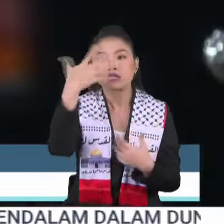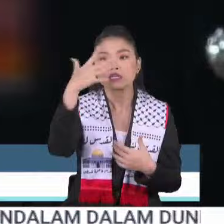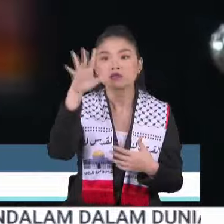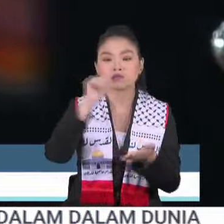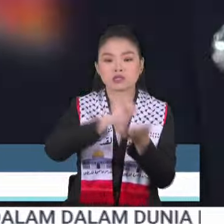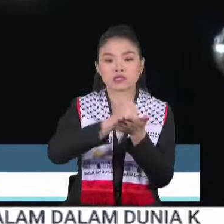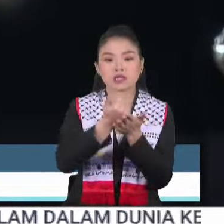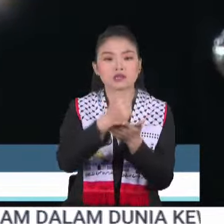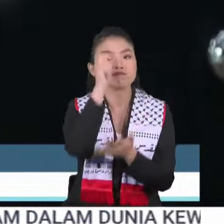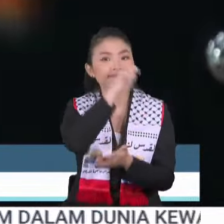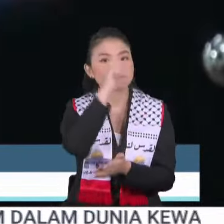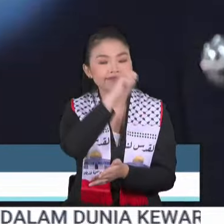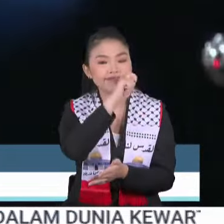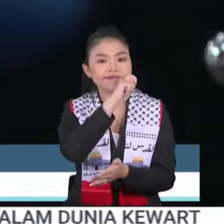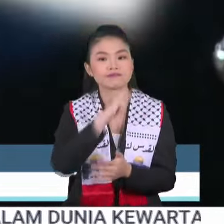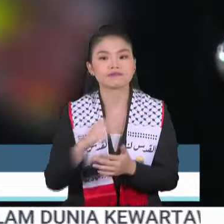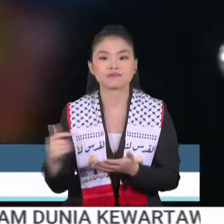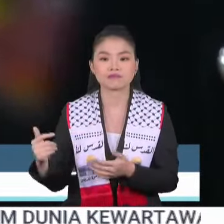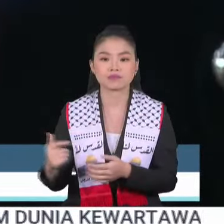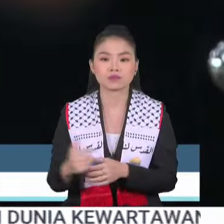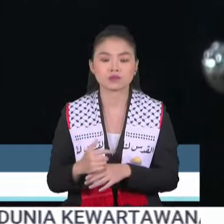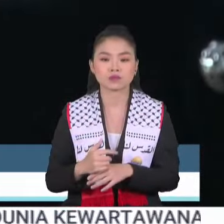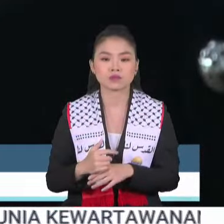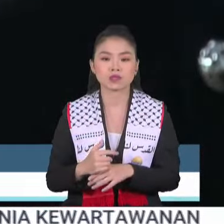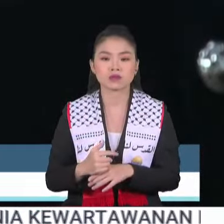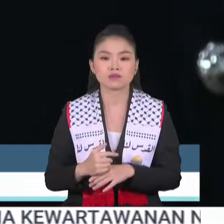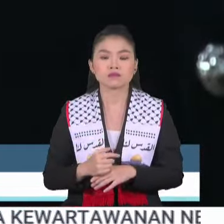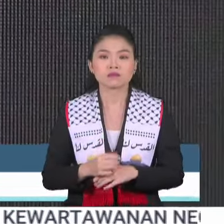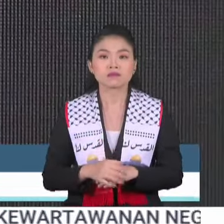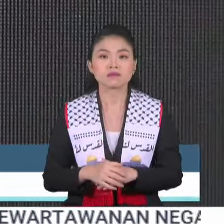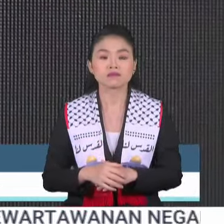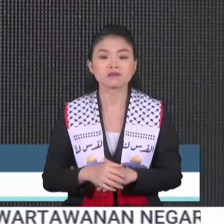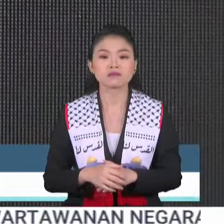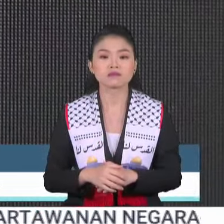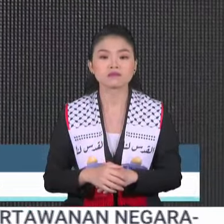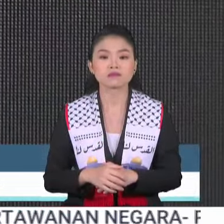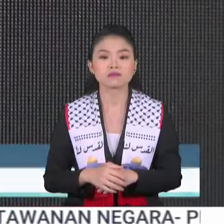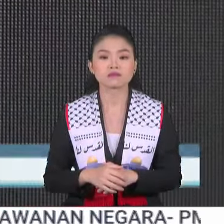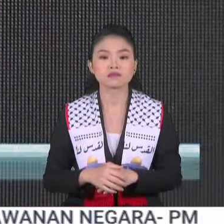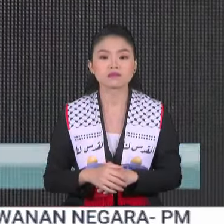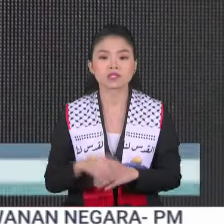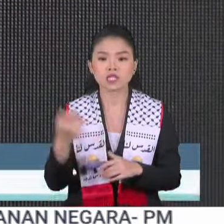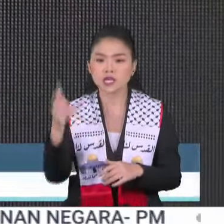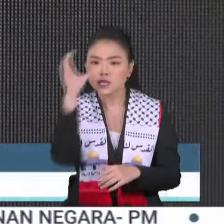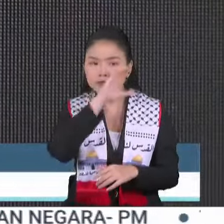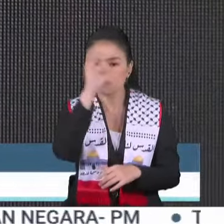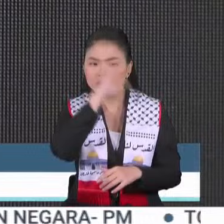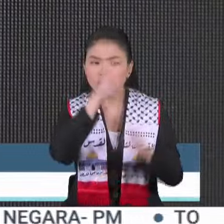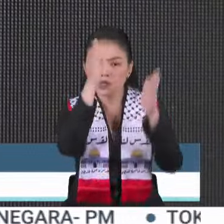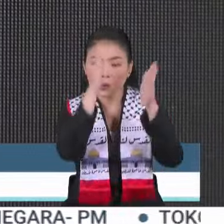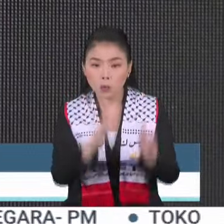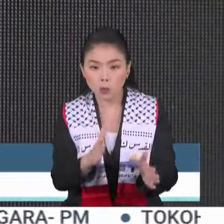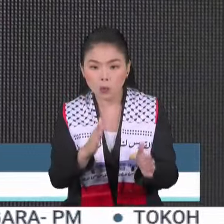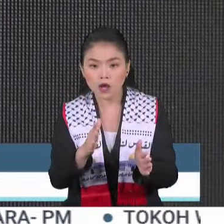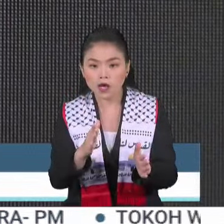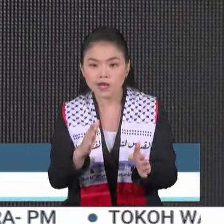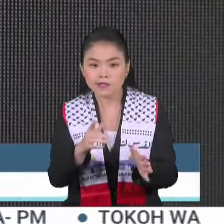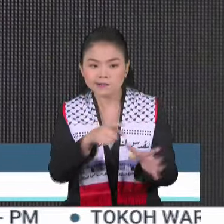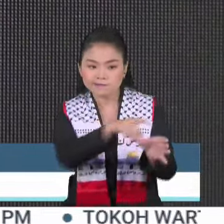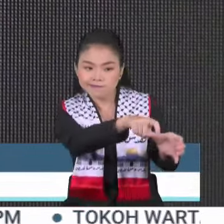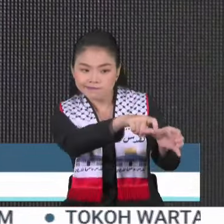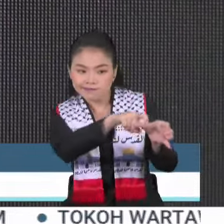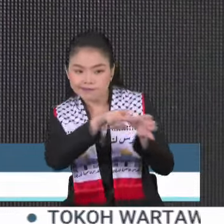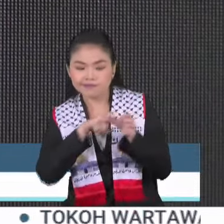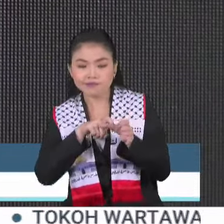talian dengan anggaran kerugian RM2.3 juta. Mereka mencari pelangganlah rekrut individu-individu untuk